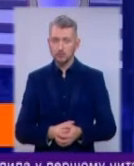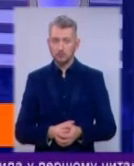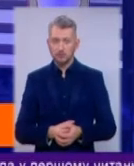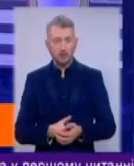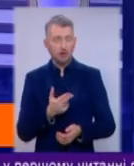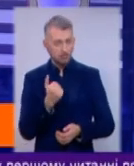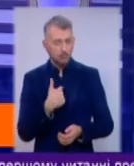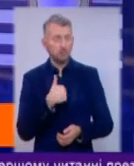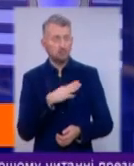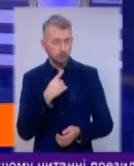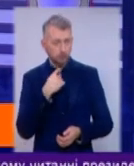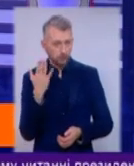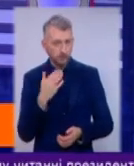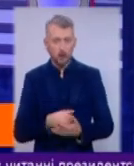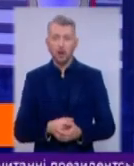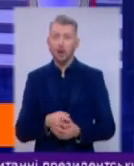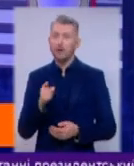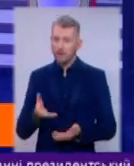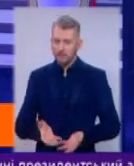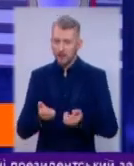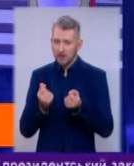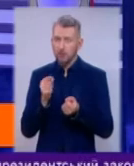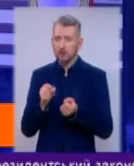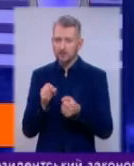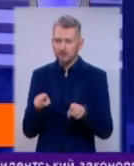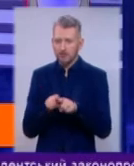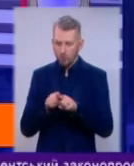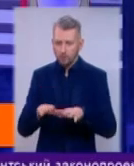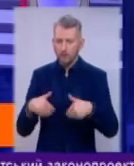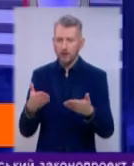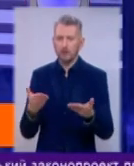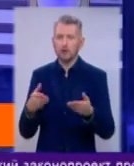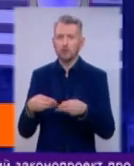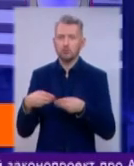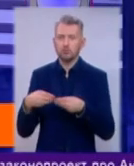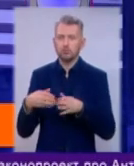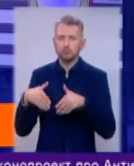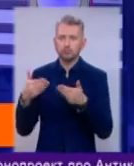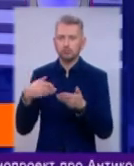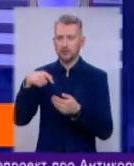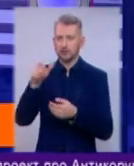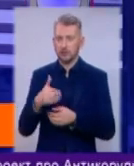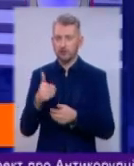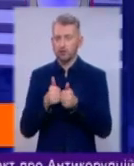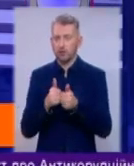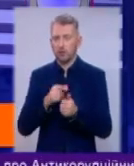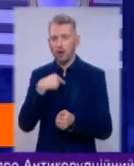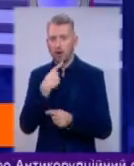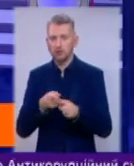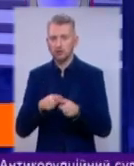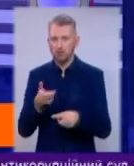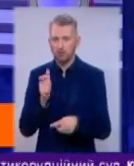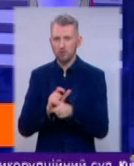Так, я голосував. Чи підтримуєте ви його в тій редакції, яку подав президент? Бо от ваші колеги кажуть, що це